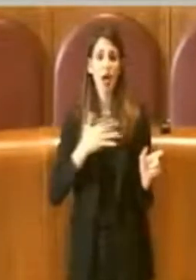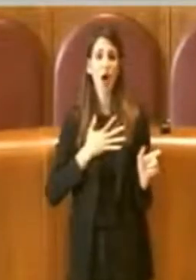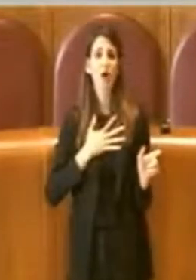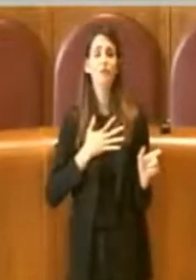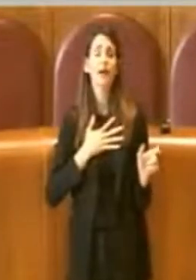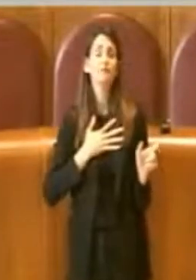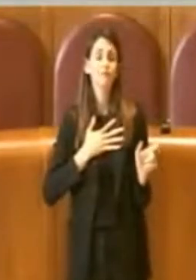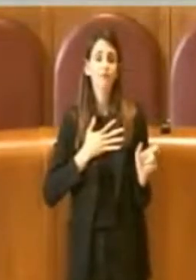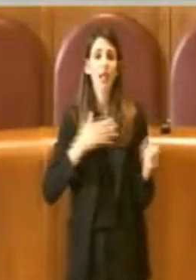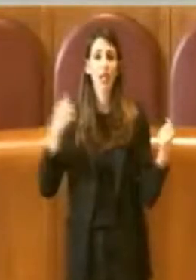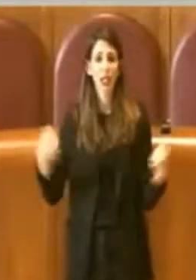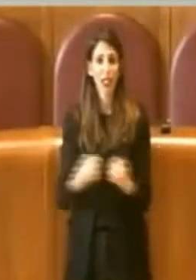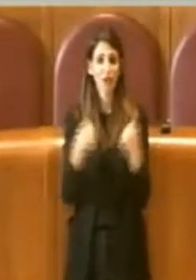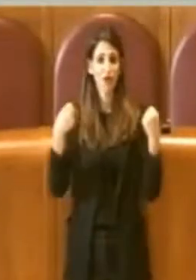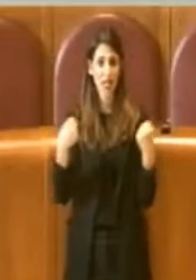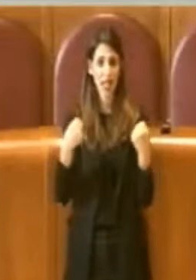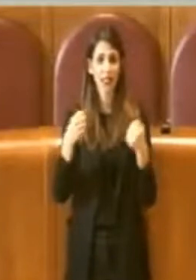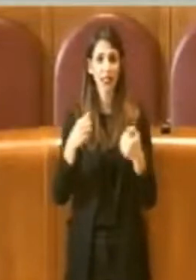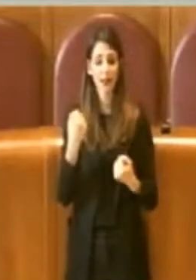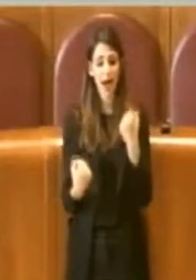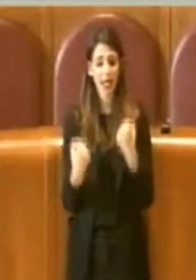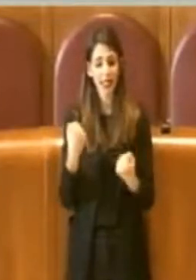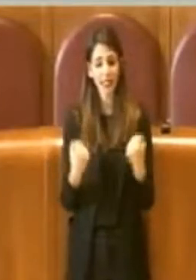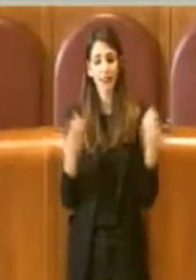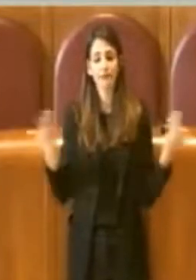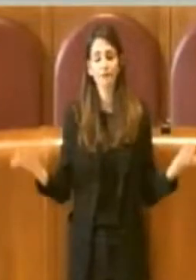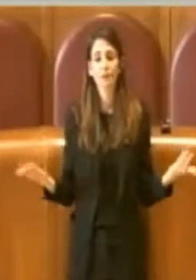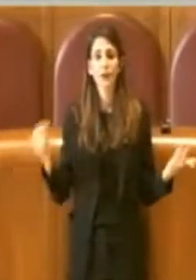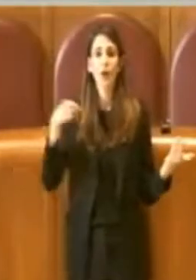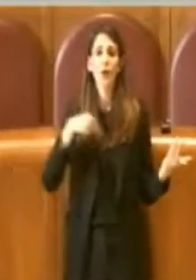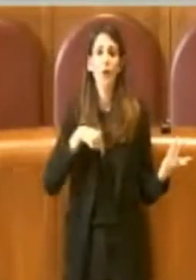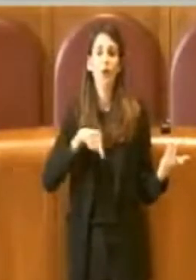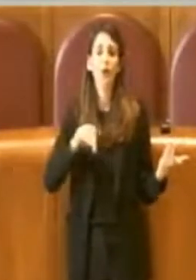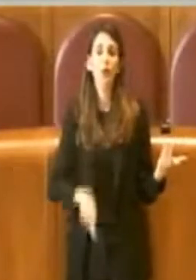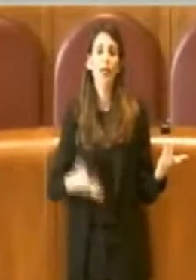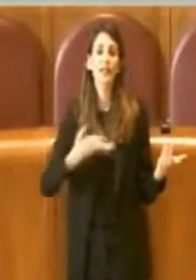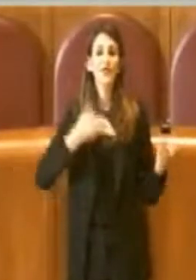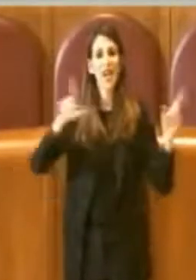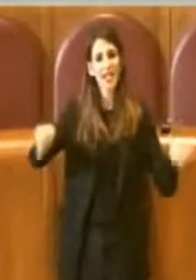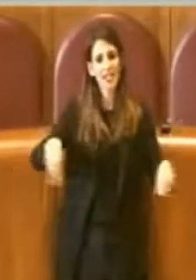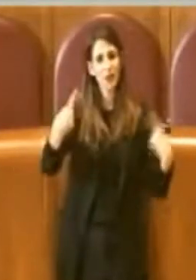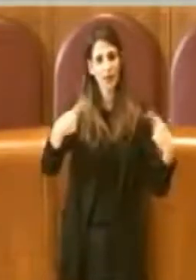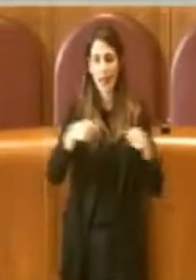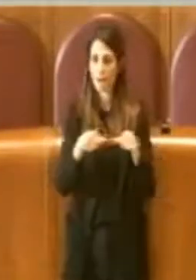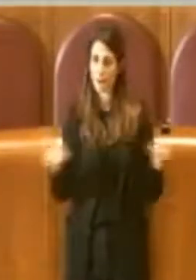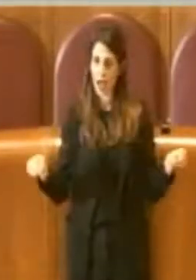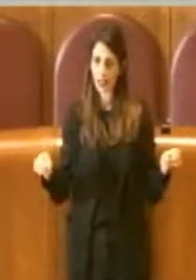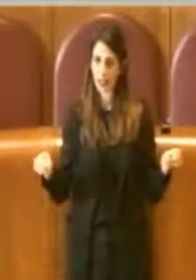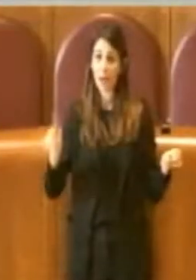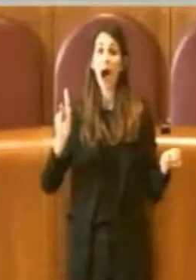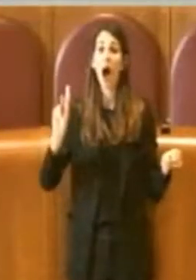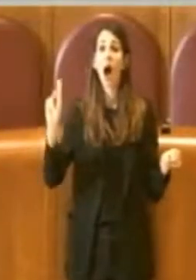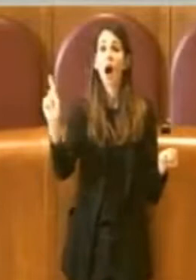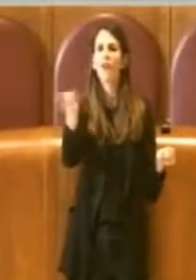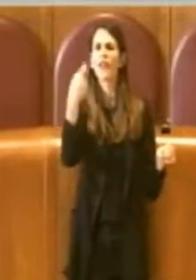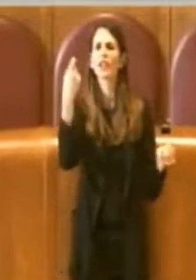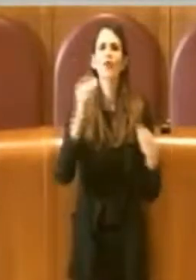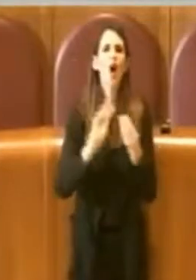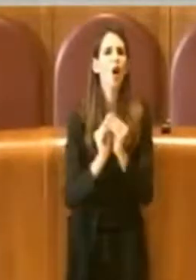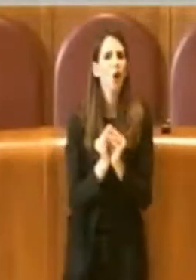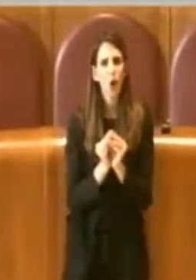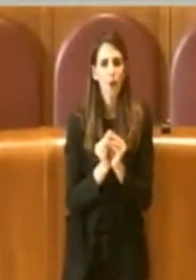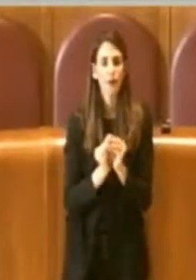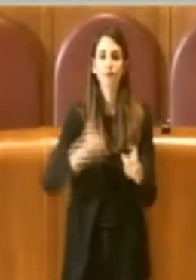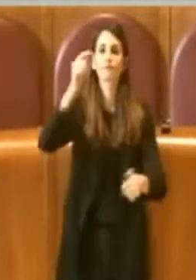purtroppo. Qui dicevo, una sfida fondamentale da vincere, e si vince su più fronti. Ovviamente mettendo